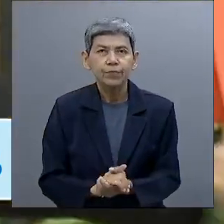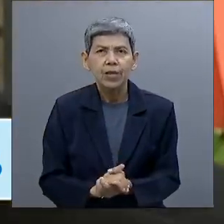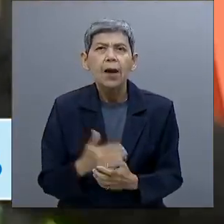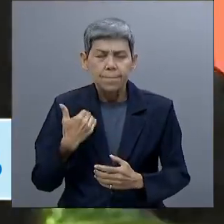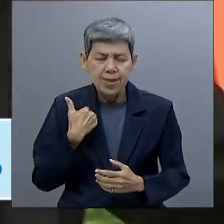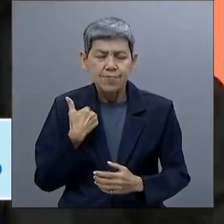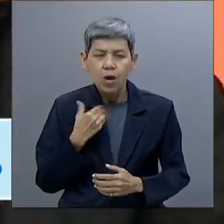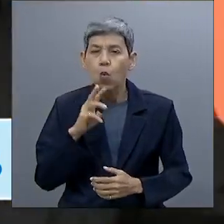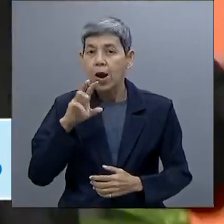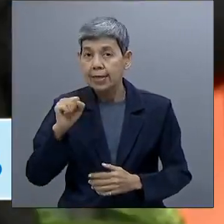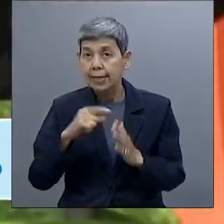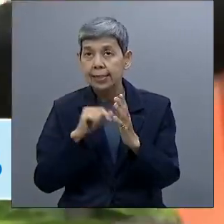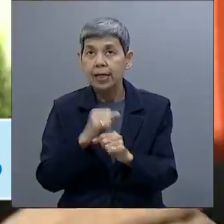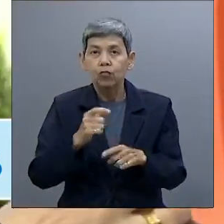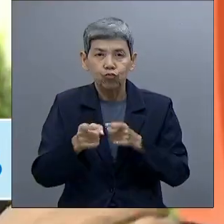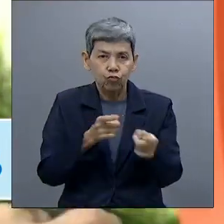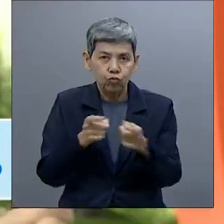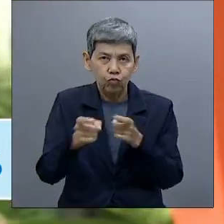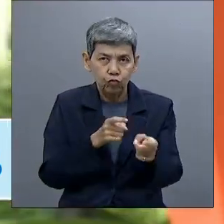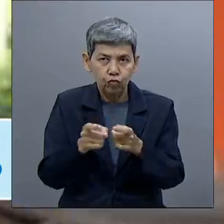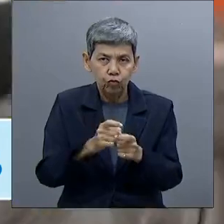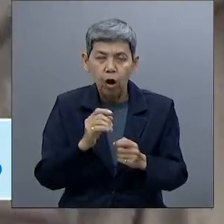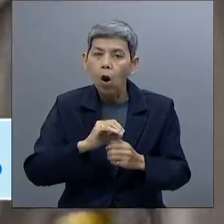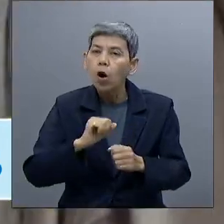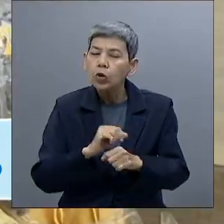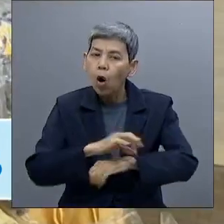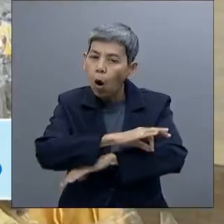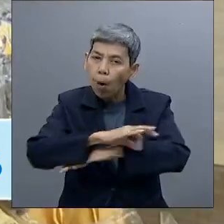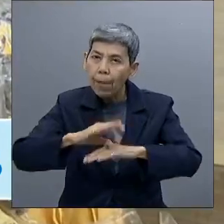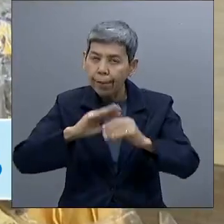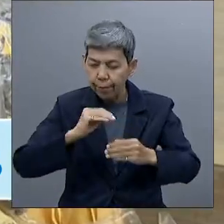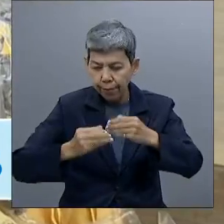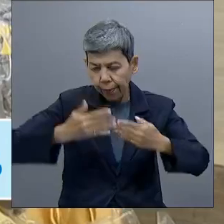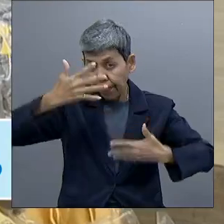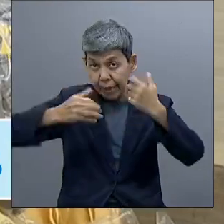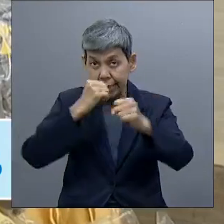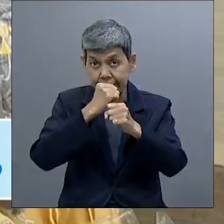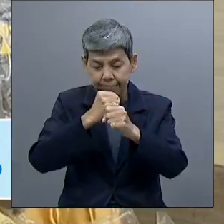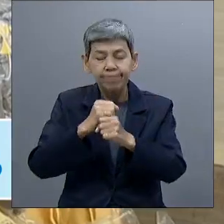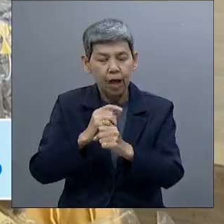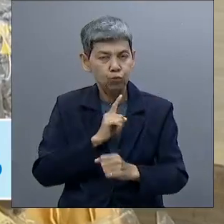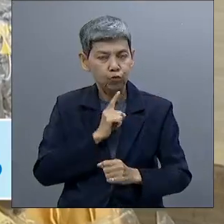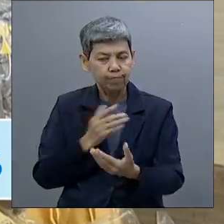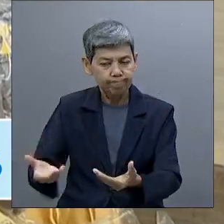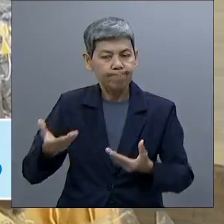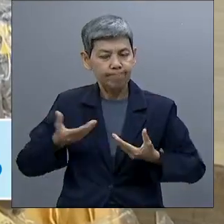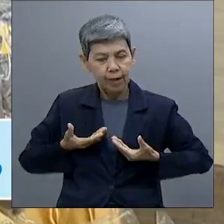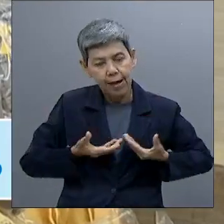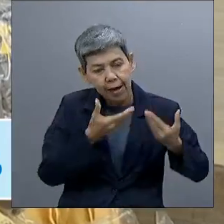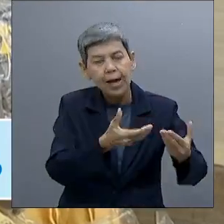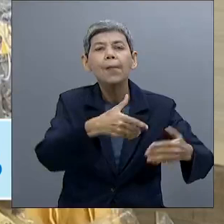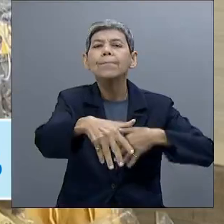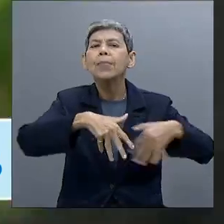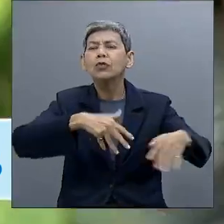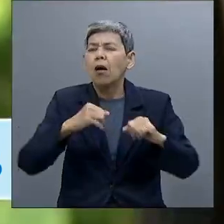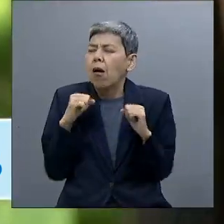มีคุณวสันต์วชิราชัยผู้จัดการฝ่ายกราฟิกสถานีโทรทัศน์ไทย PBS เป็นผู้รับมอบเพื่อส่งต่อให้กับประชาชนที่ประ